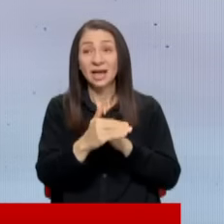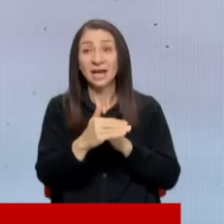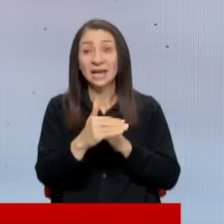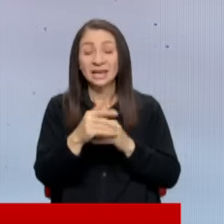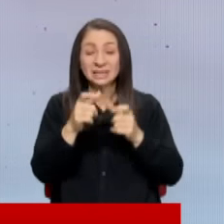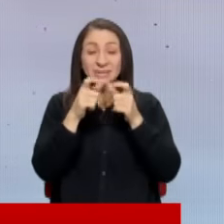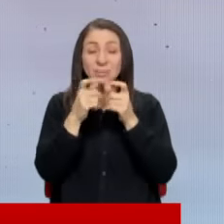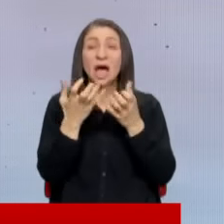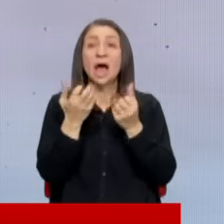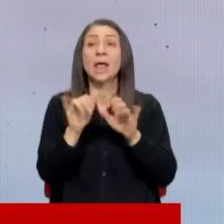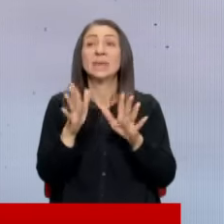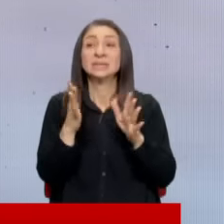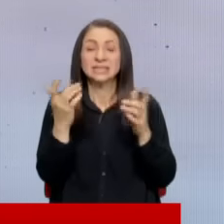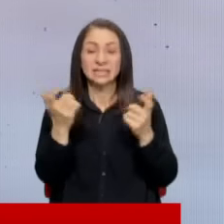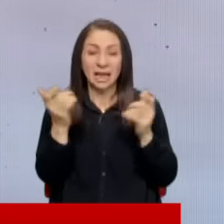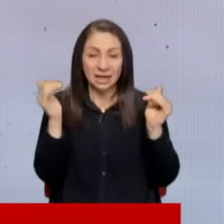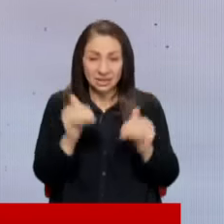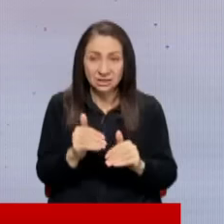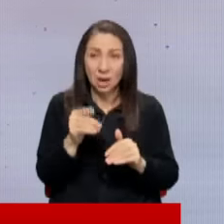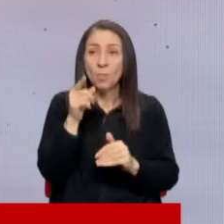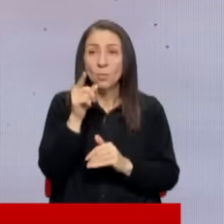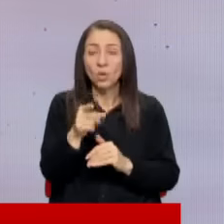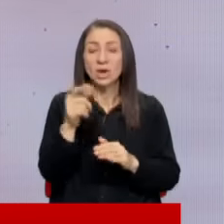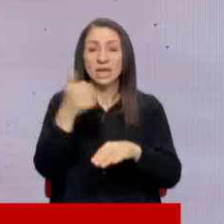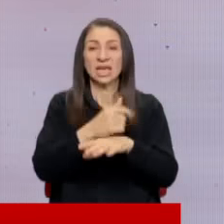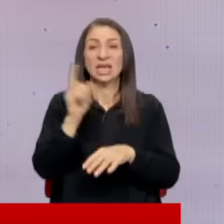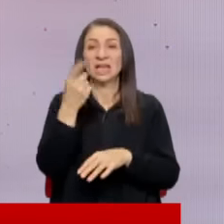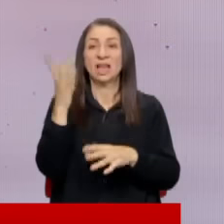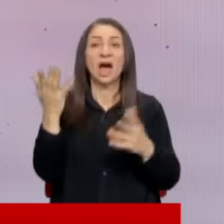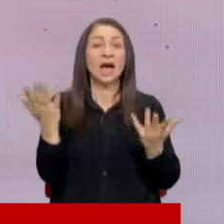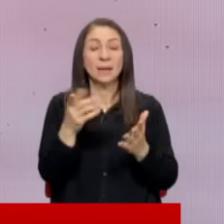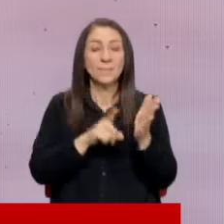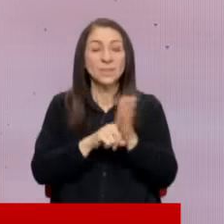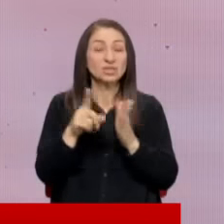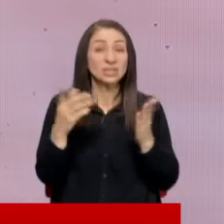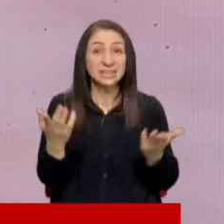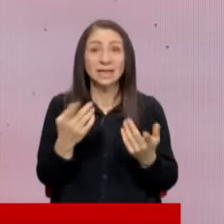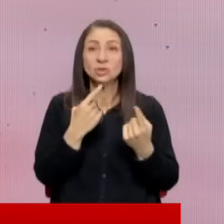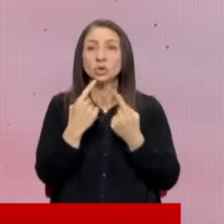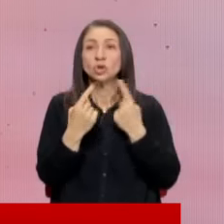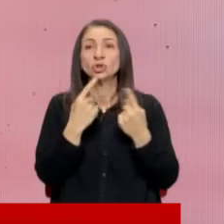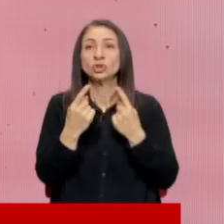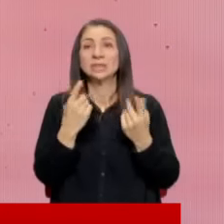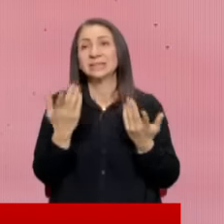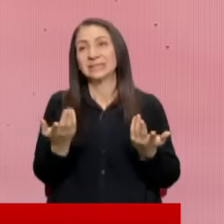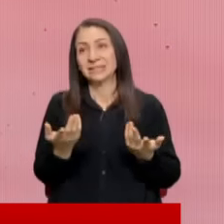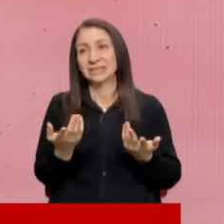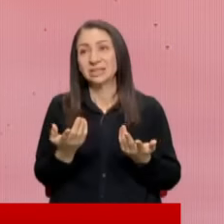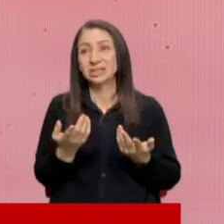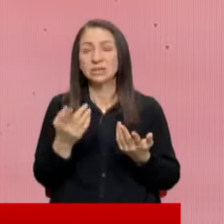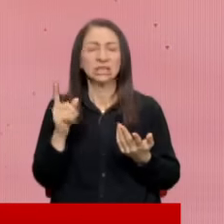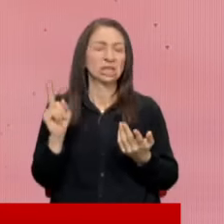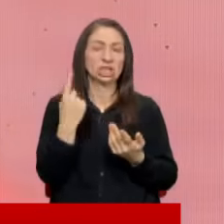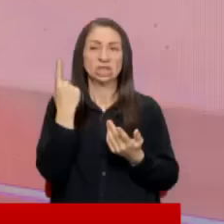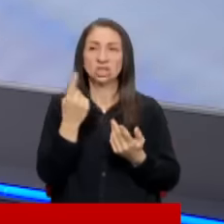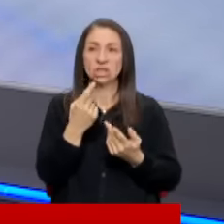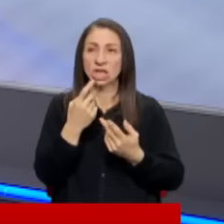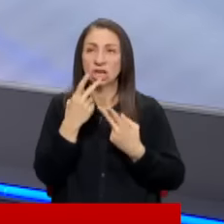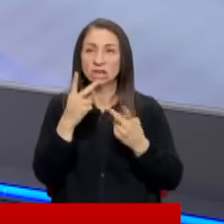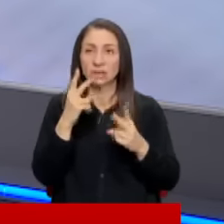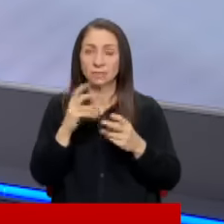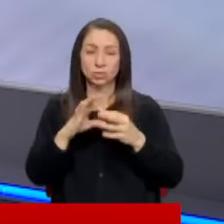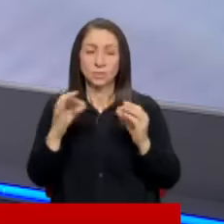vatandaşını simit alamaz noktaya getirdiyse bu iktidarın hangi başarısından söz edeceksiniz? Çarpıcı